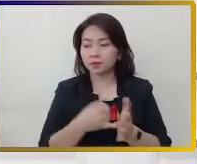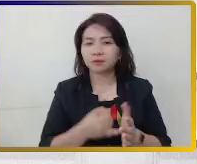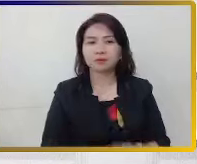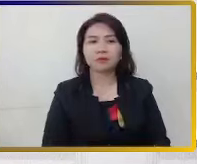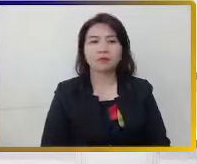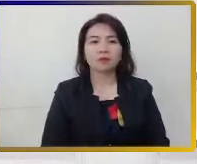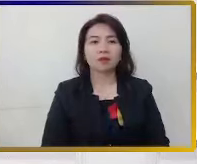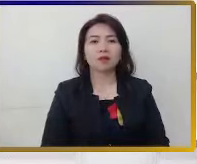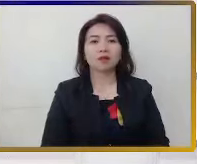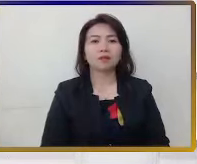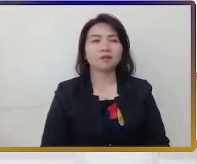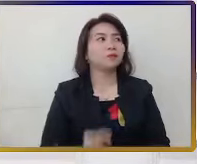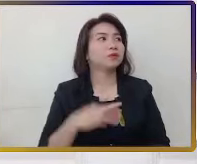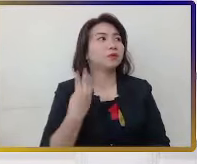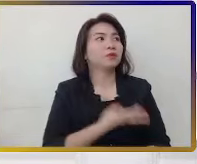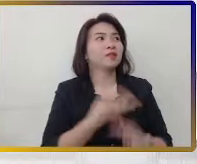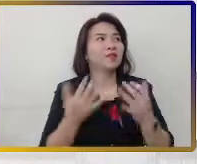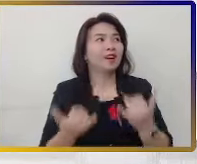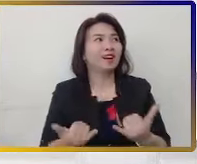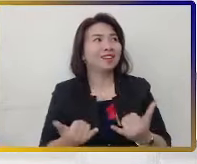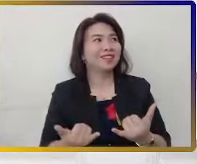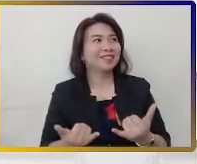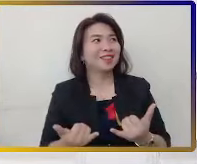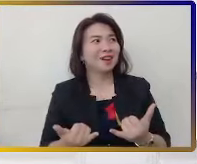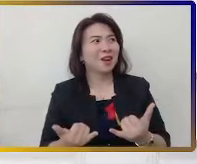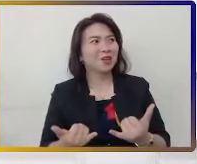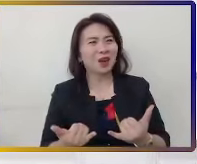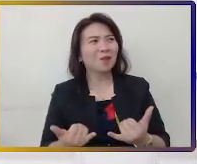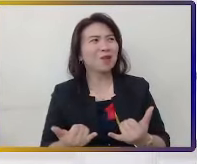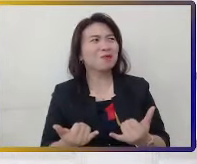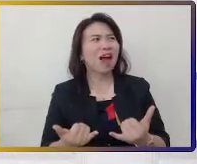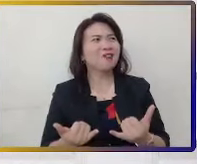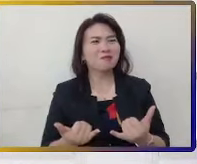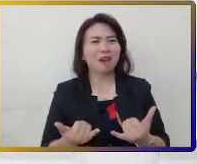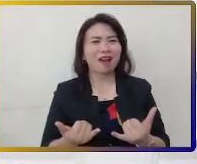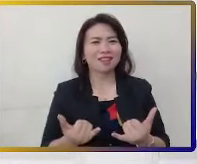gagawin natin, mag-create tayo ng sarili nating fellowship.